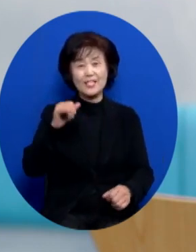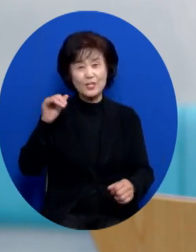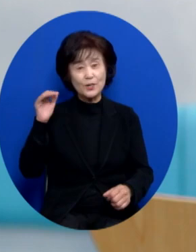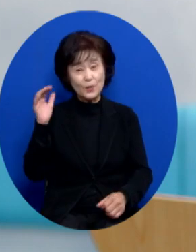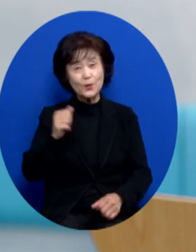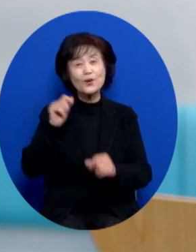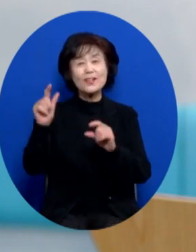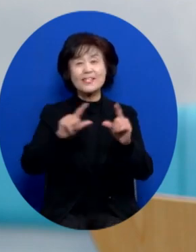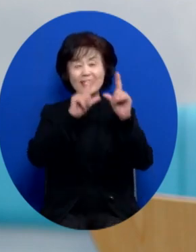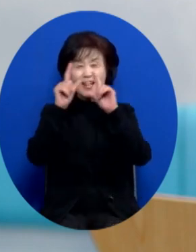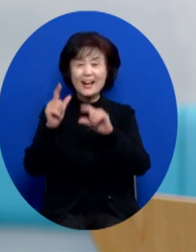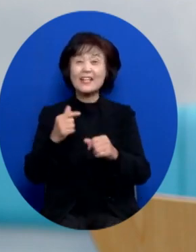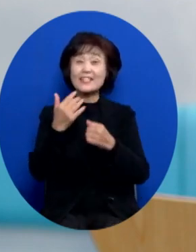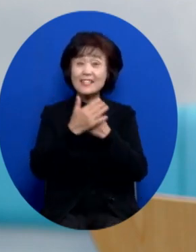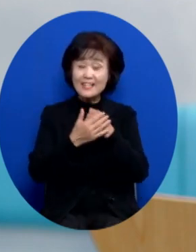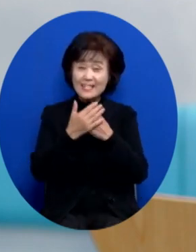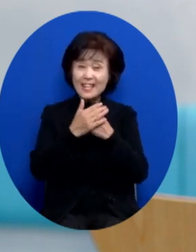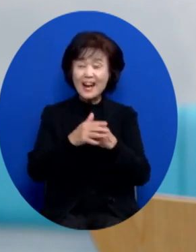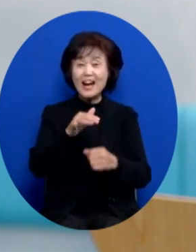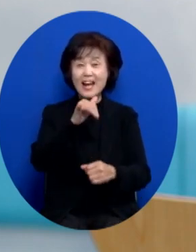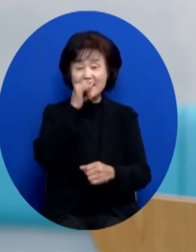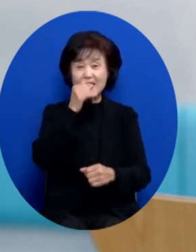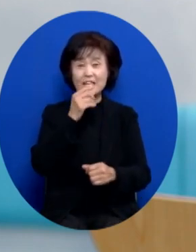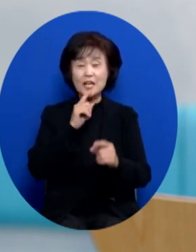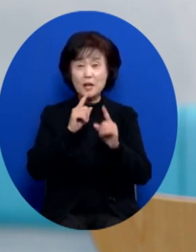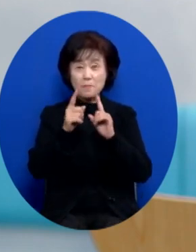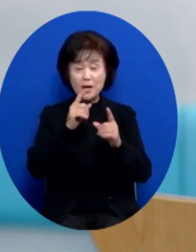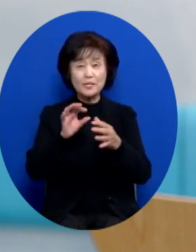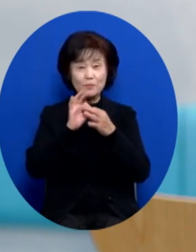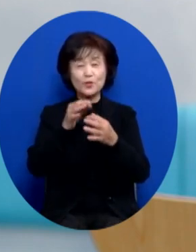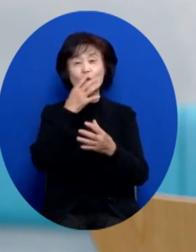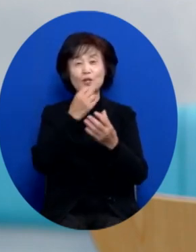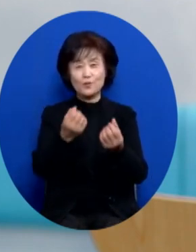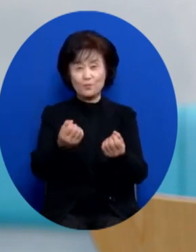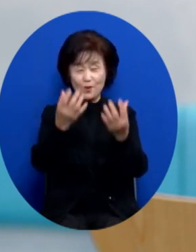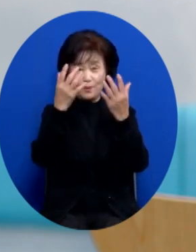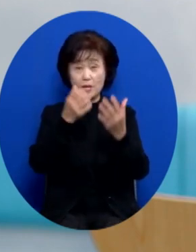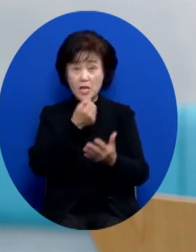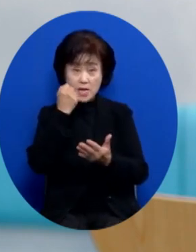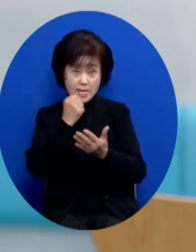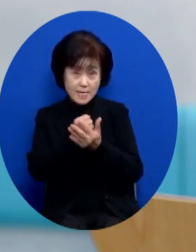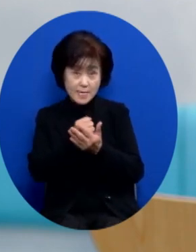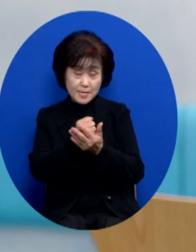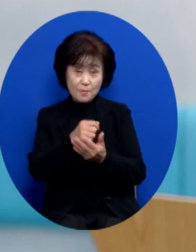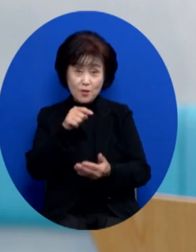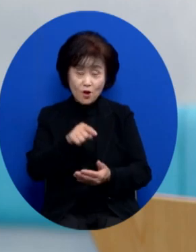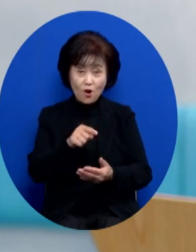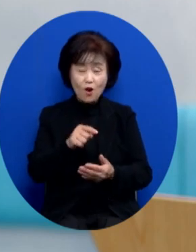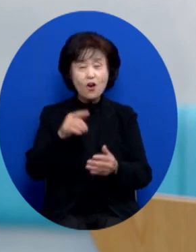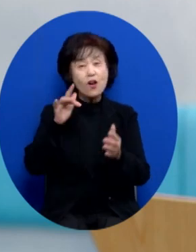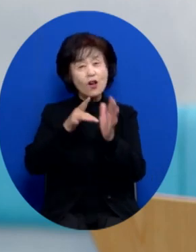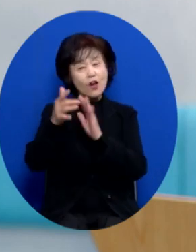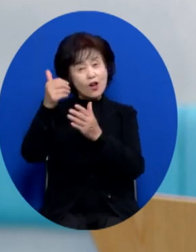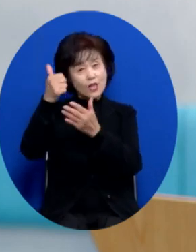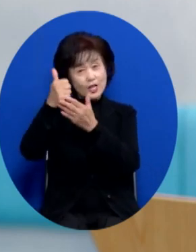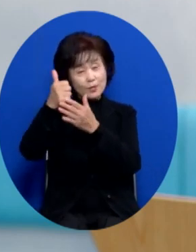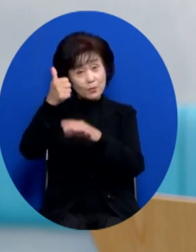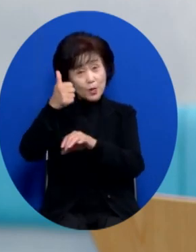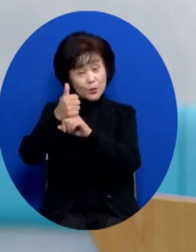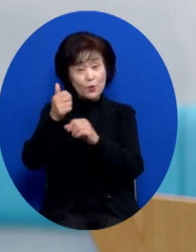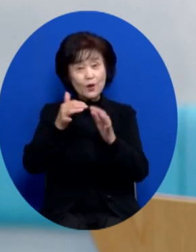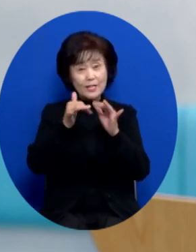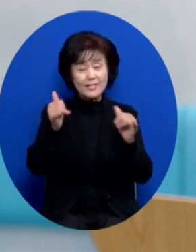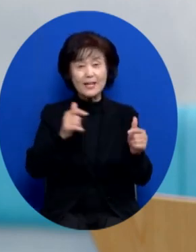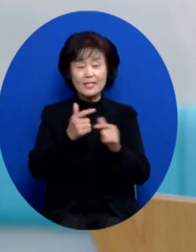은혜가 있기를 말씀으로 축복합니다. 인치심으로 어린 양 예수님께 속한 자들은